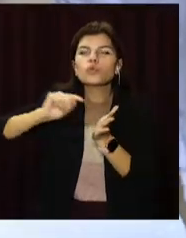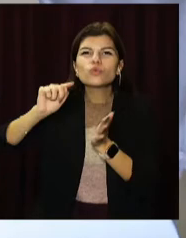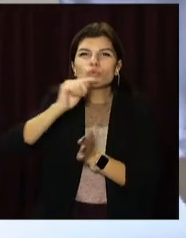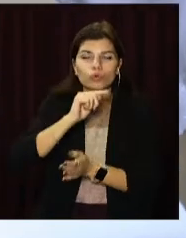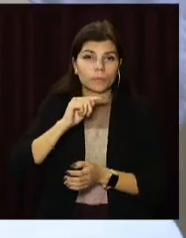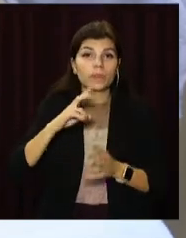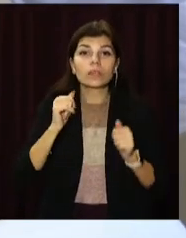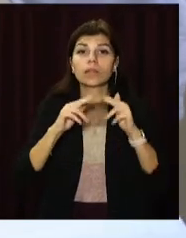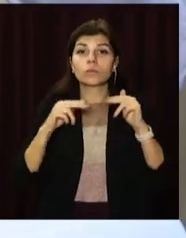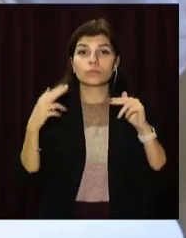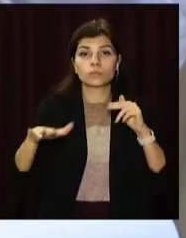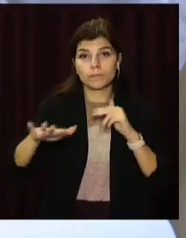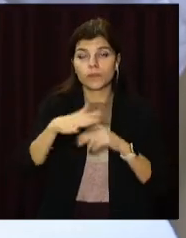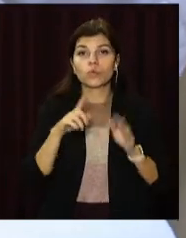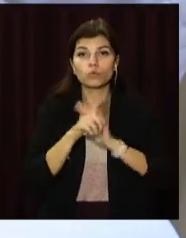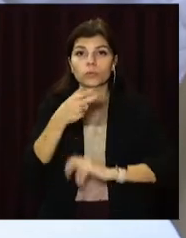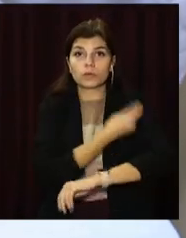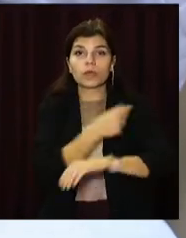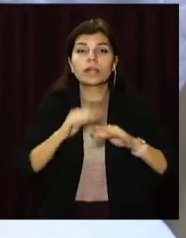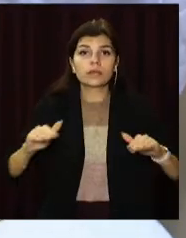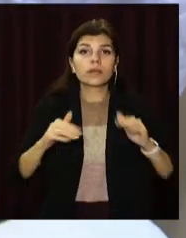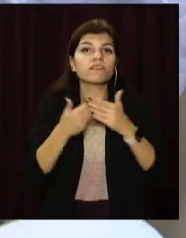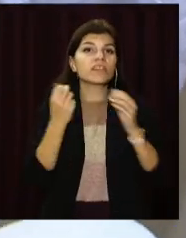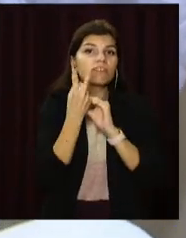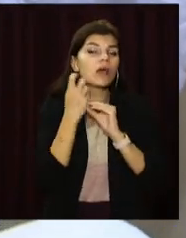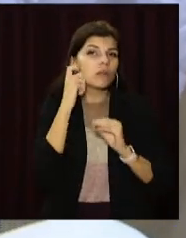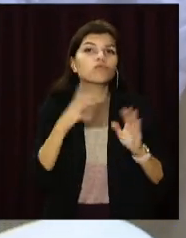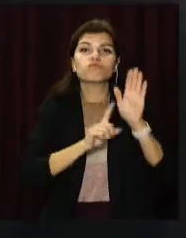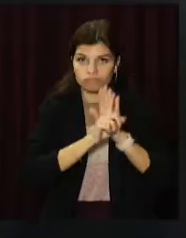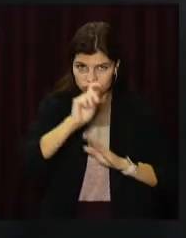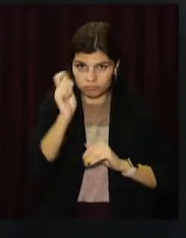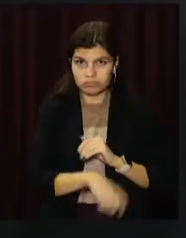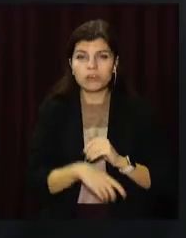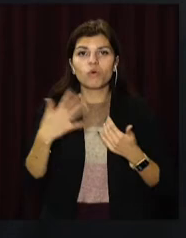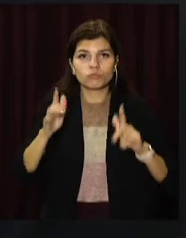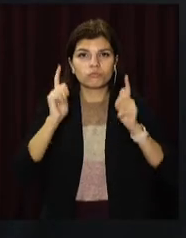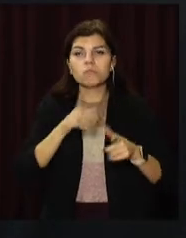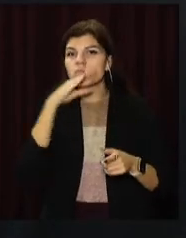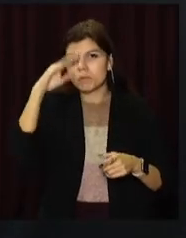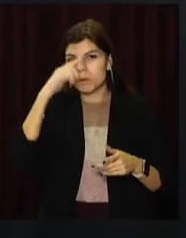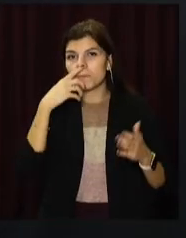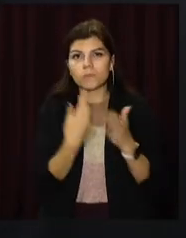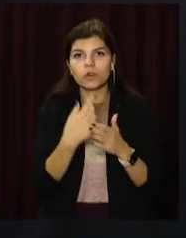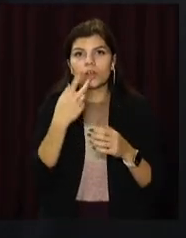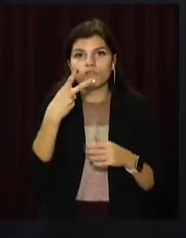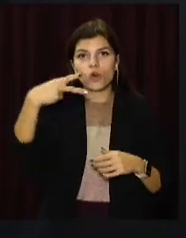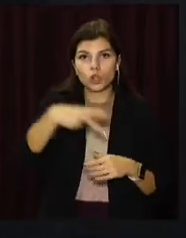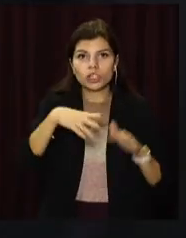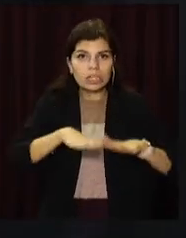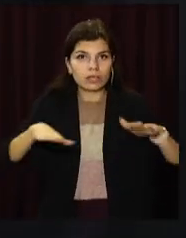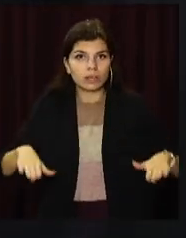На Дніпропетровщині почали вакцинувати дітей від 12 років. Уже на це дали згоду батьки майже 2 тисяч